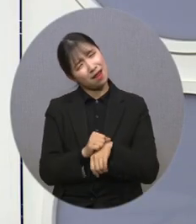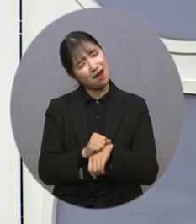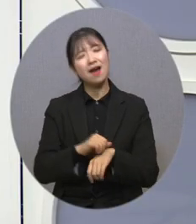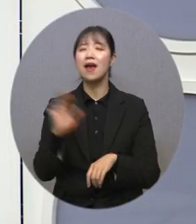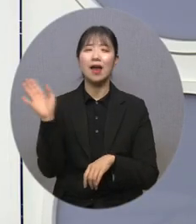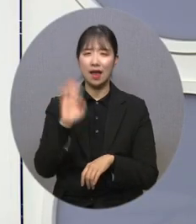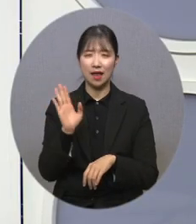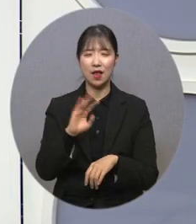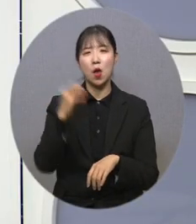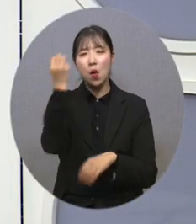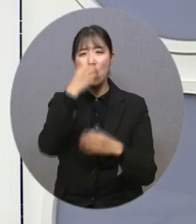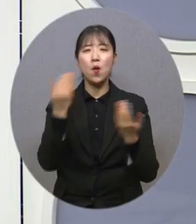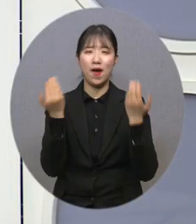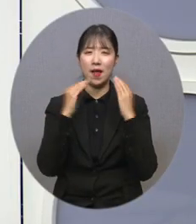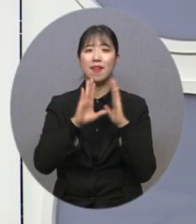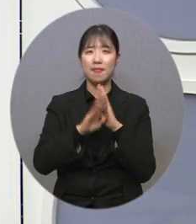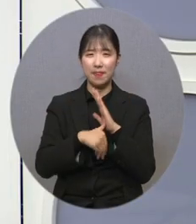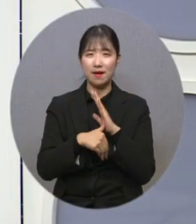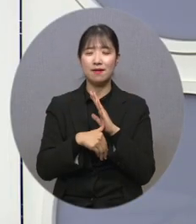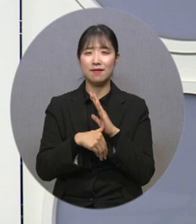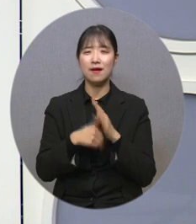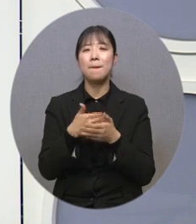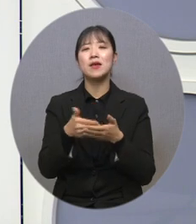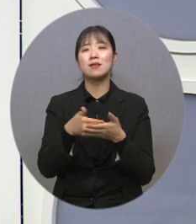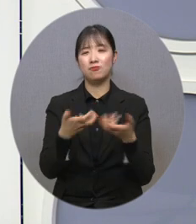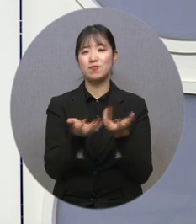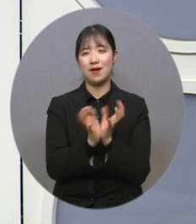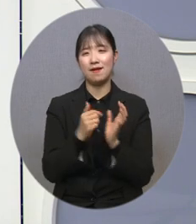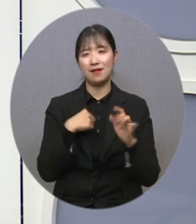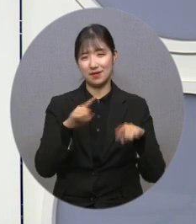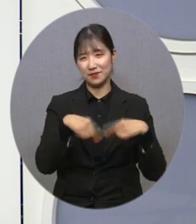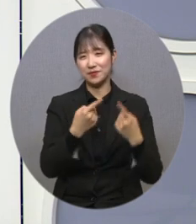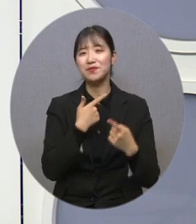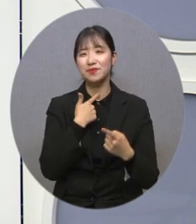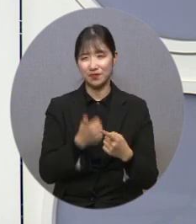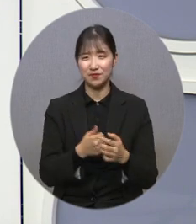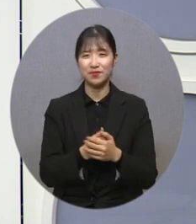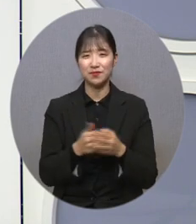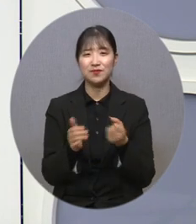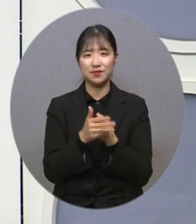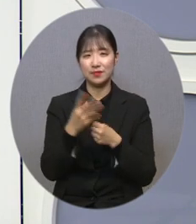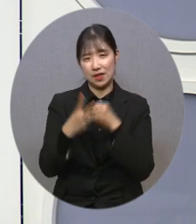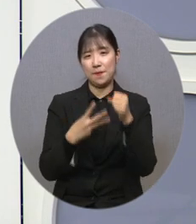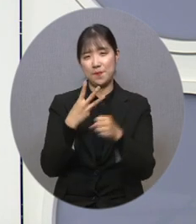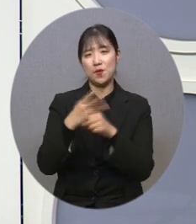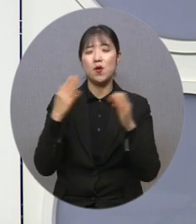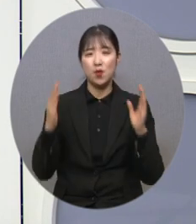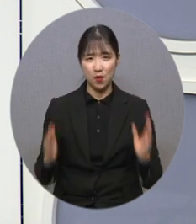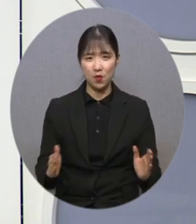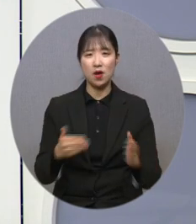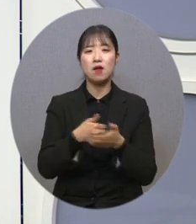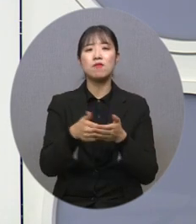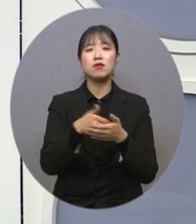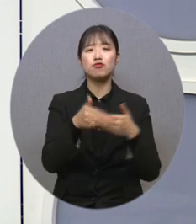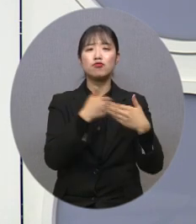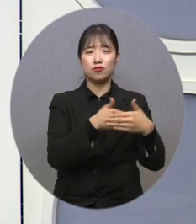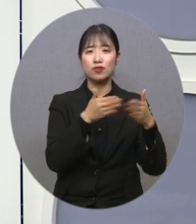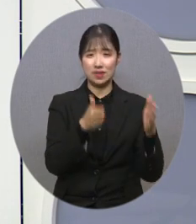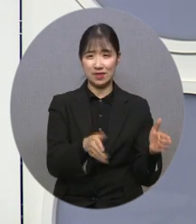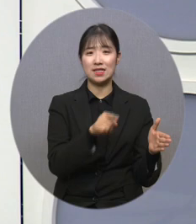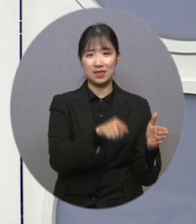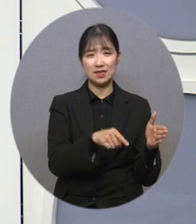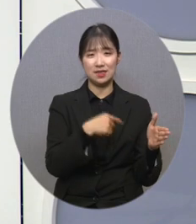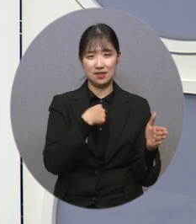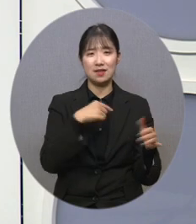아니고요. 고등학교 시절에 미술반을 했습니다. 아, 뭐. 그래서 3년 동안 미술반에 미술실이 있었어요.